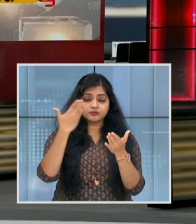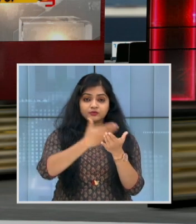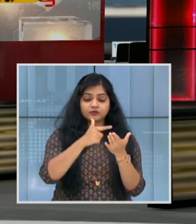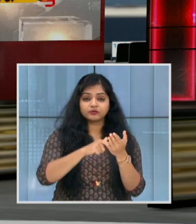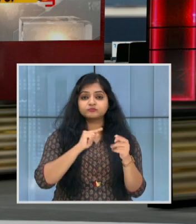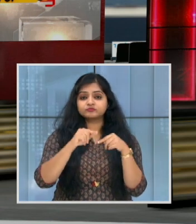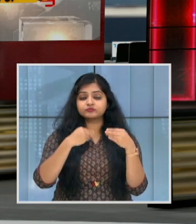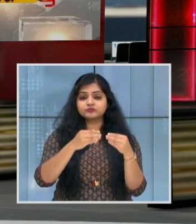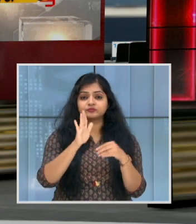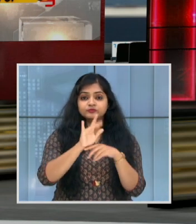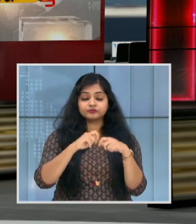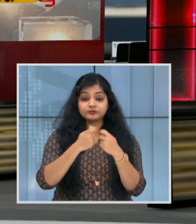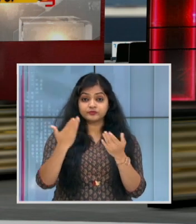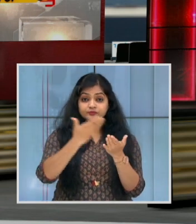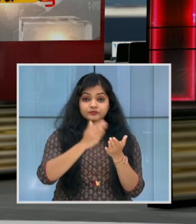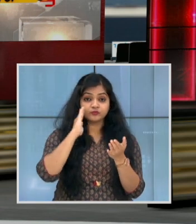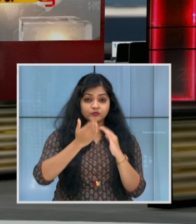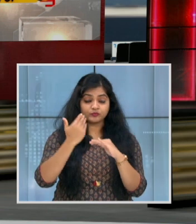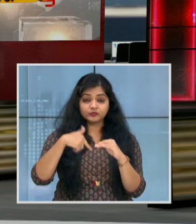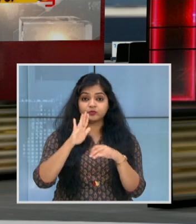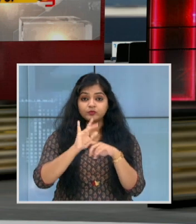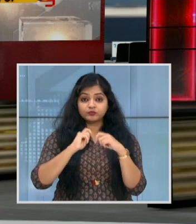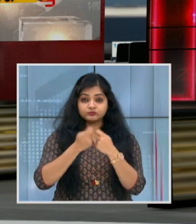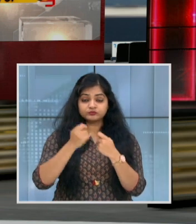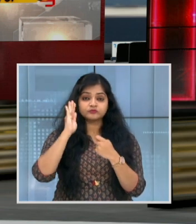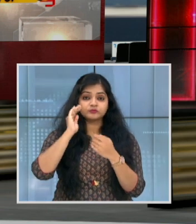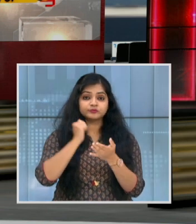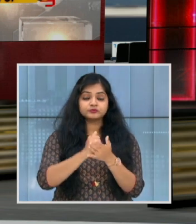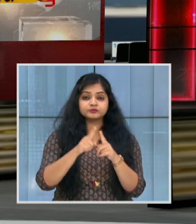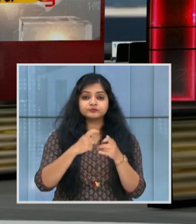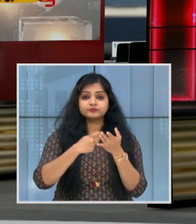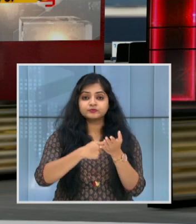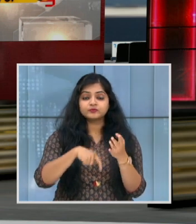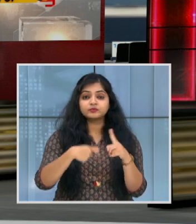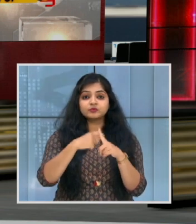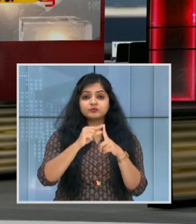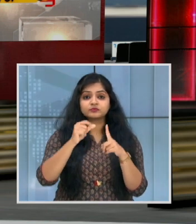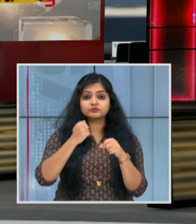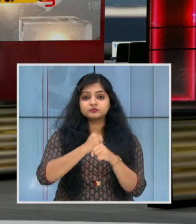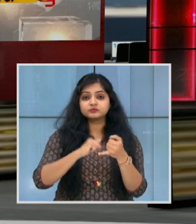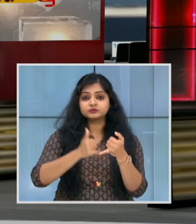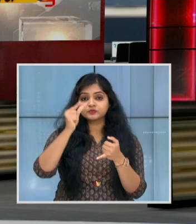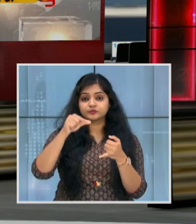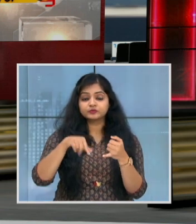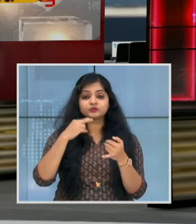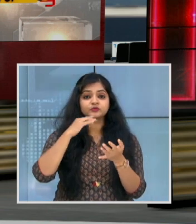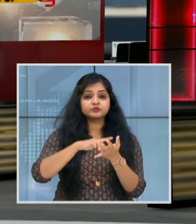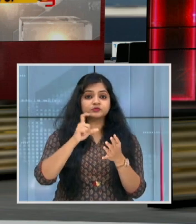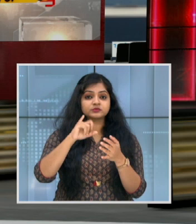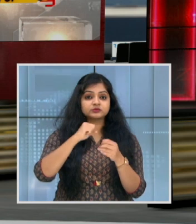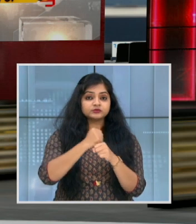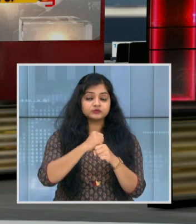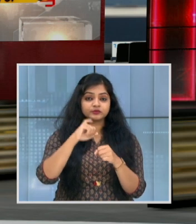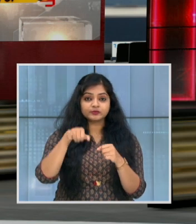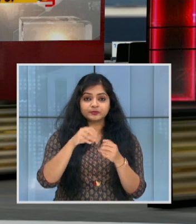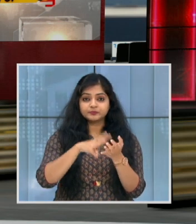രംഗത്ത്. ഹർജി പരിഗണിക്കും മുൻപ് തങ്ങളുടെ ഭാഗവും കേൾക്കണമെന്നാണ് ആവശ്യം. കെ പി സി സി ജനറൽ സെക്രട്ടറി ടി യു രാധാകൃഷ്ണനാണ് തിരുവനന്തപുരം സി ജി എം